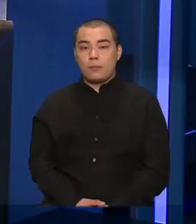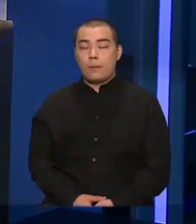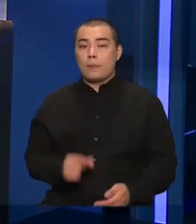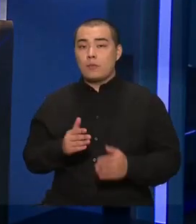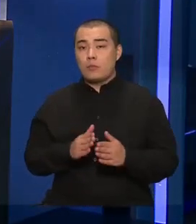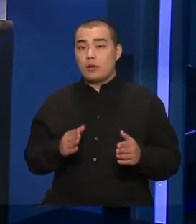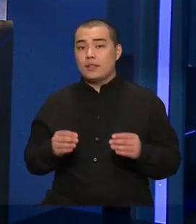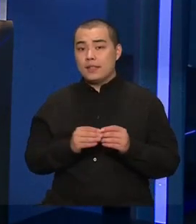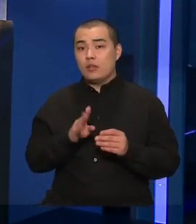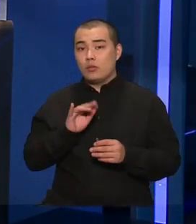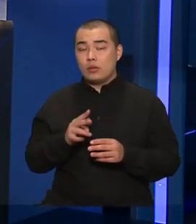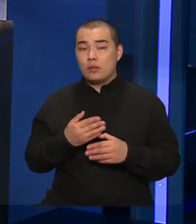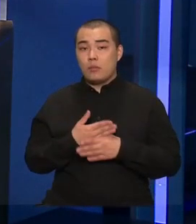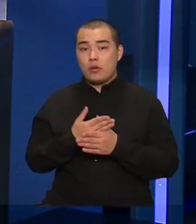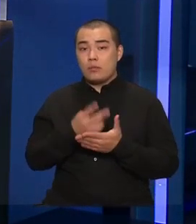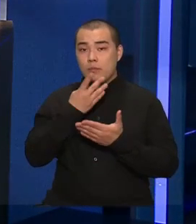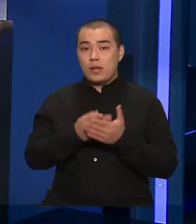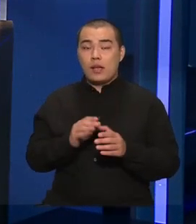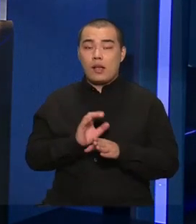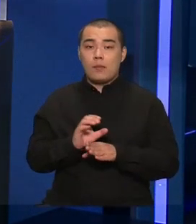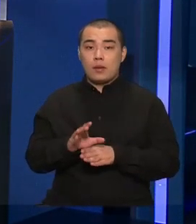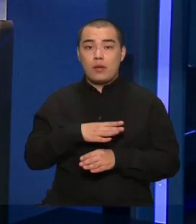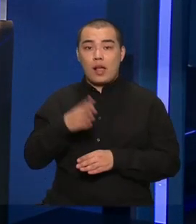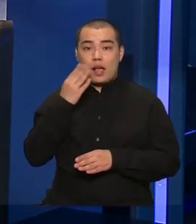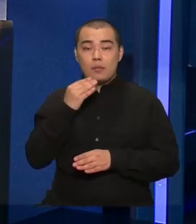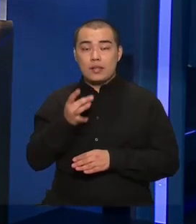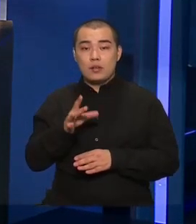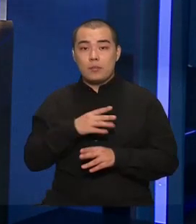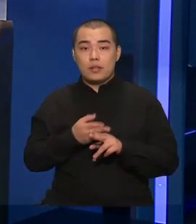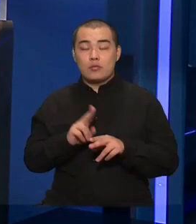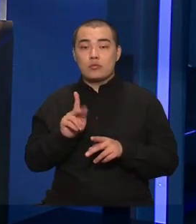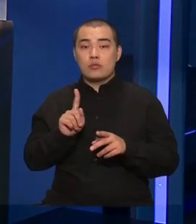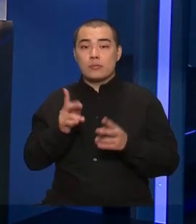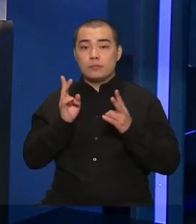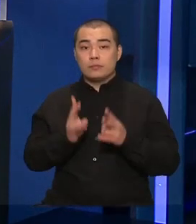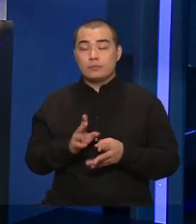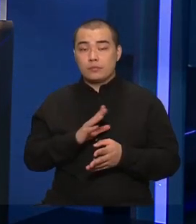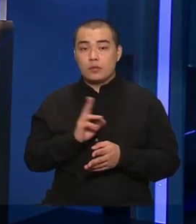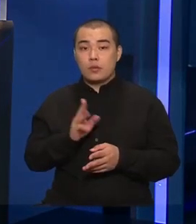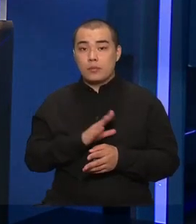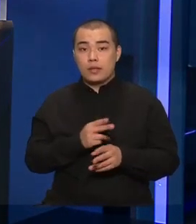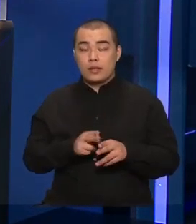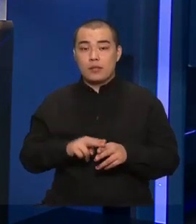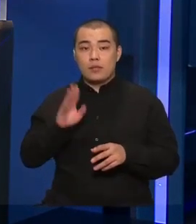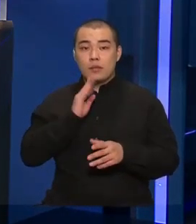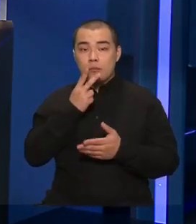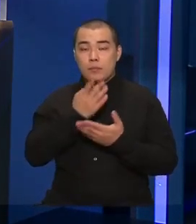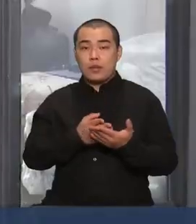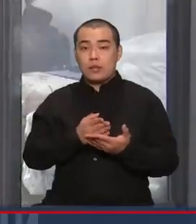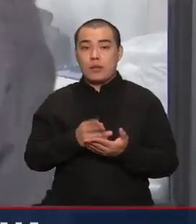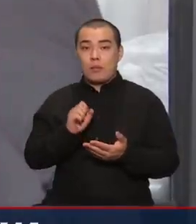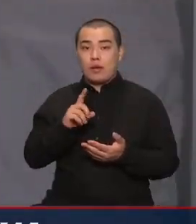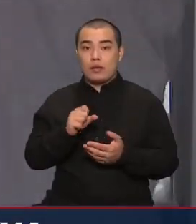Более 10 тонн гуманитарной помощи отправили с Алматы в регионы, пострадавшие от наводнения. Приемный пункт расположен на